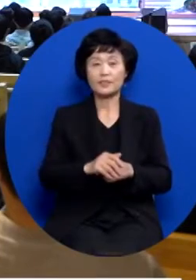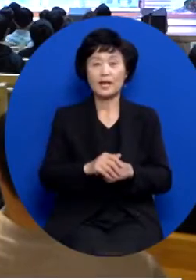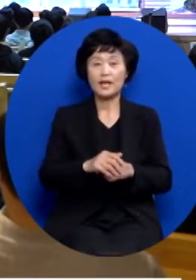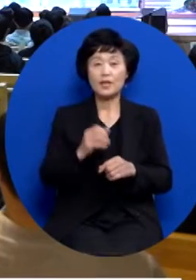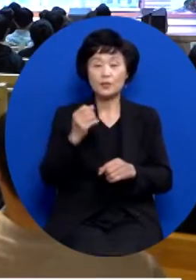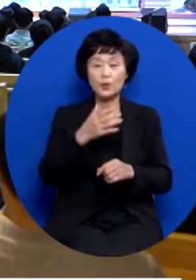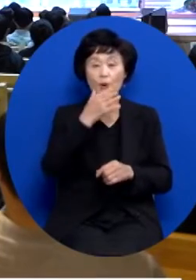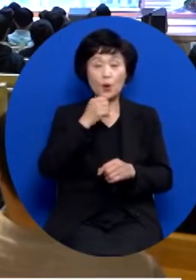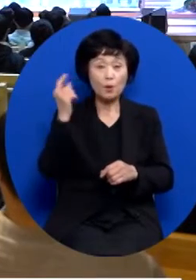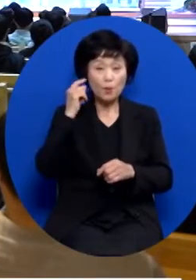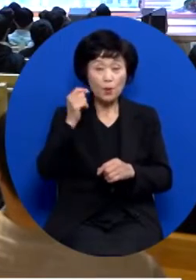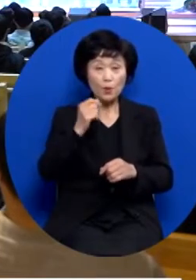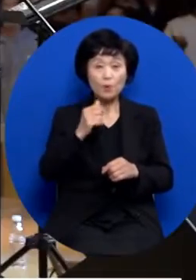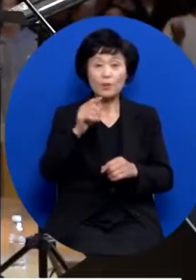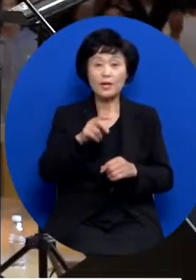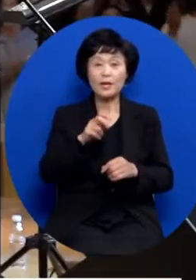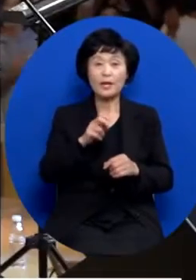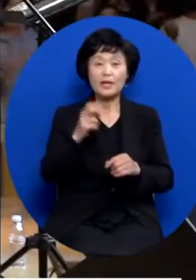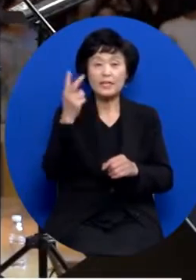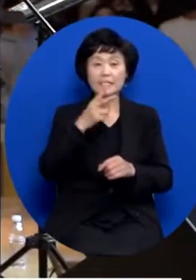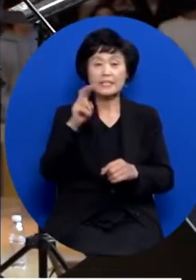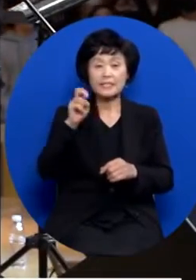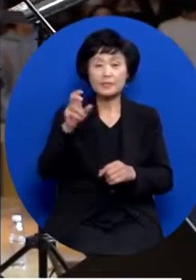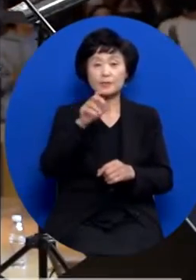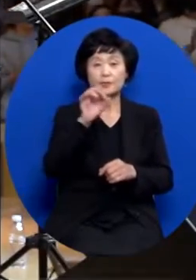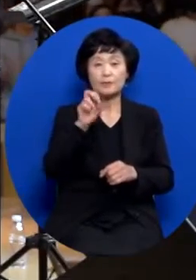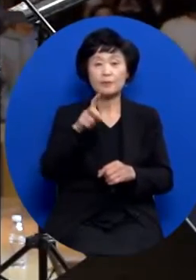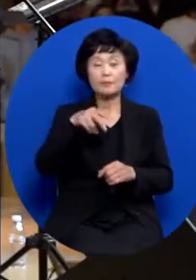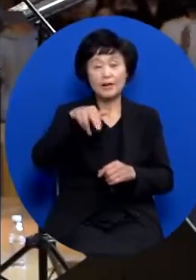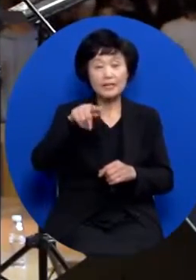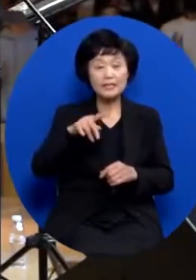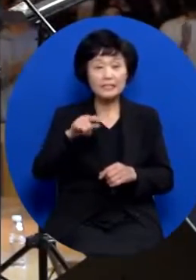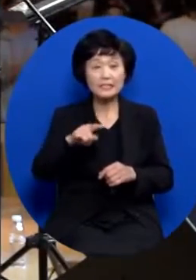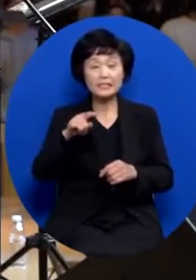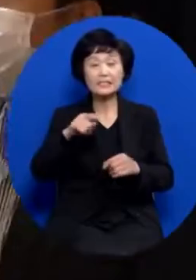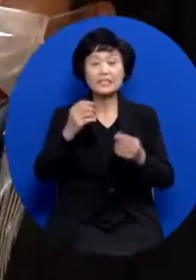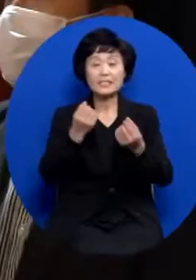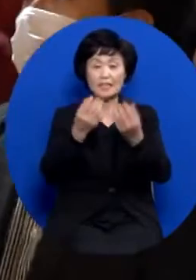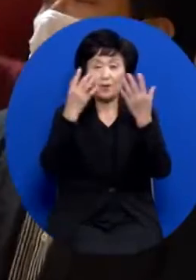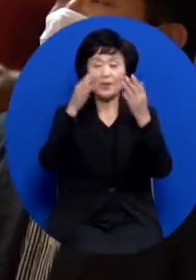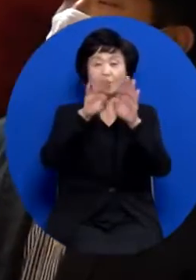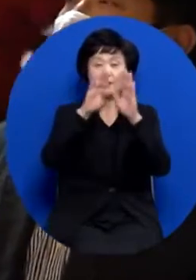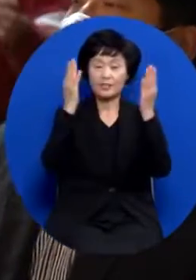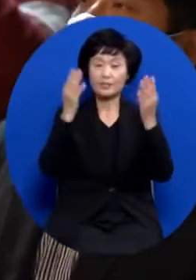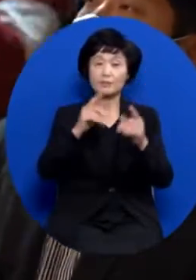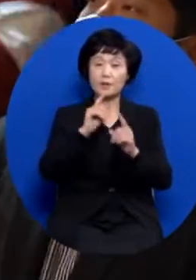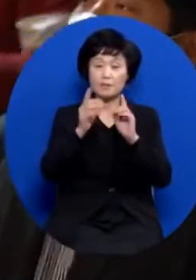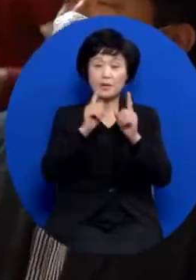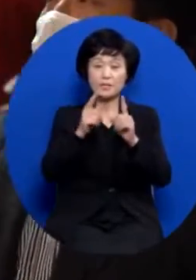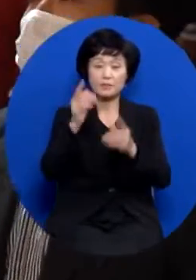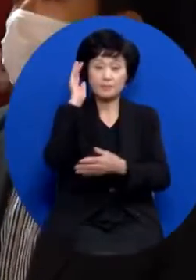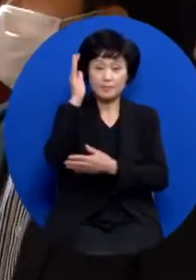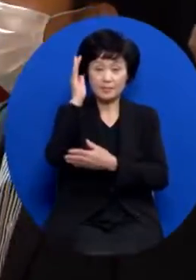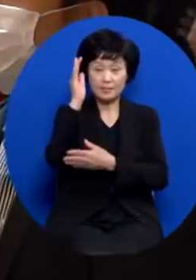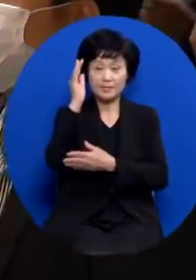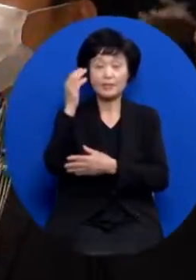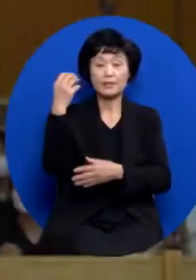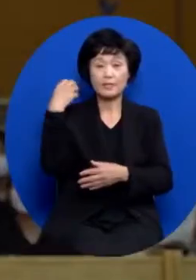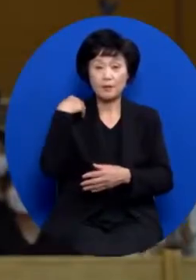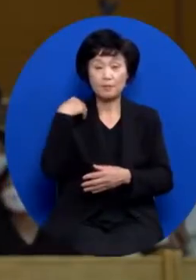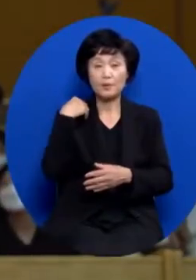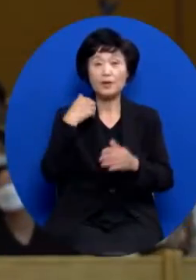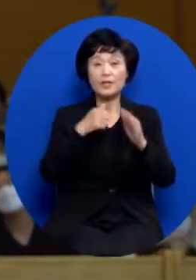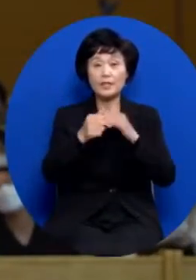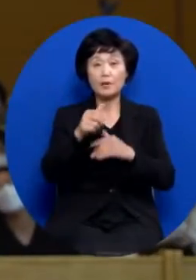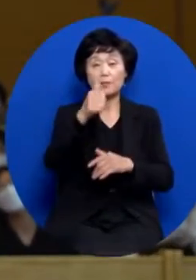협의회가 2022 마커스 워십 초청 집회 블레싱 대전을 개최했습니다. 말씀을 전한 라이트하우스 무브먼트 대표